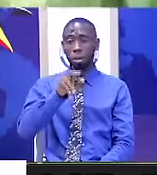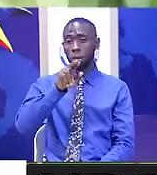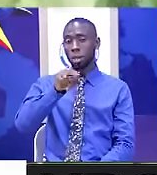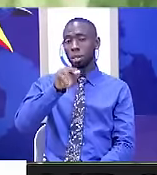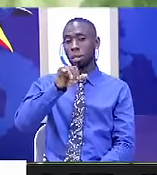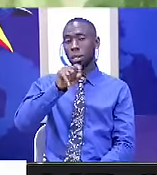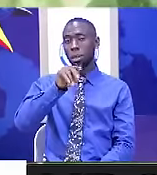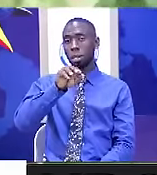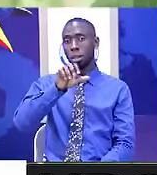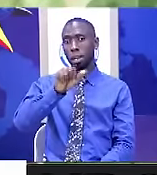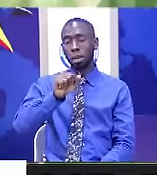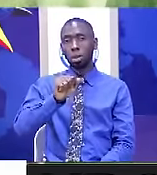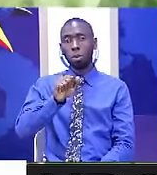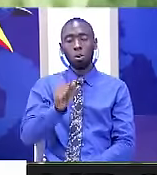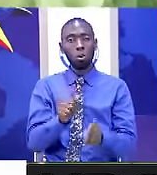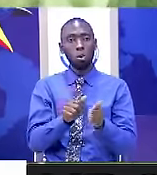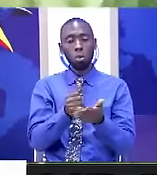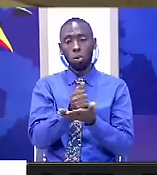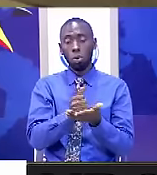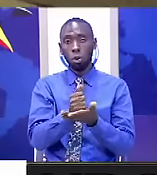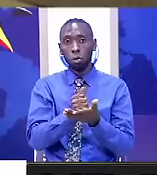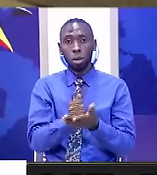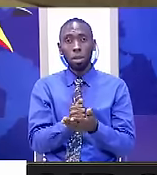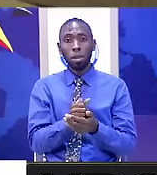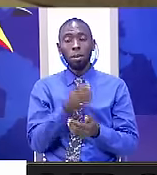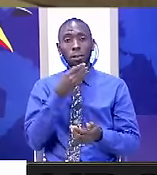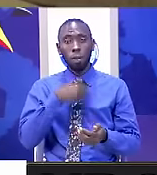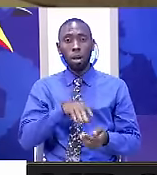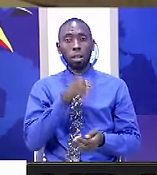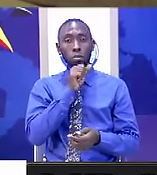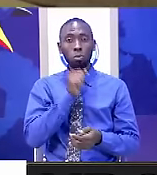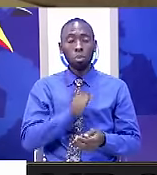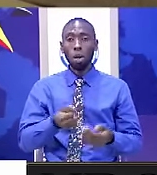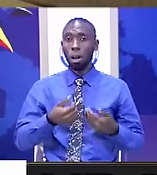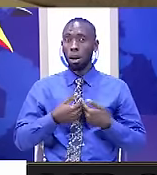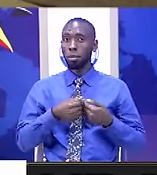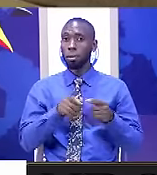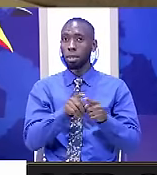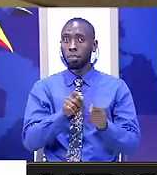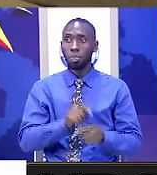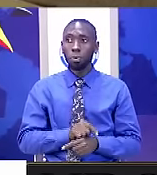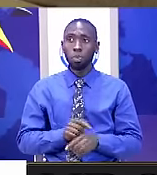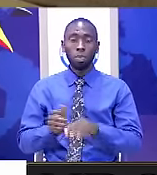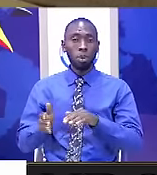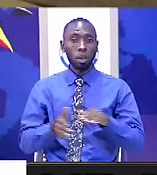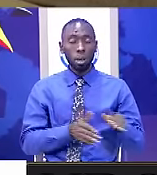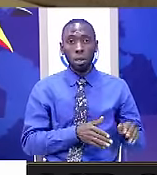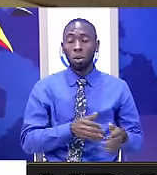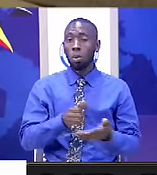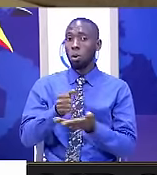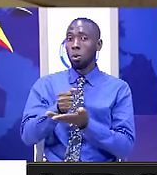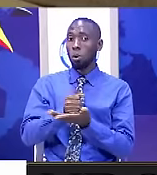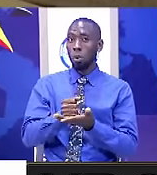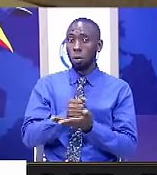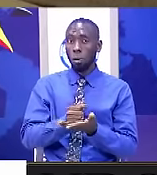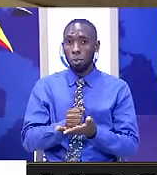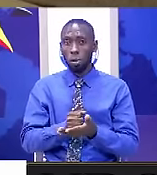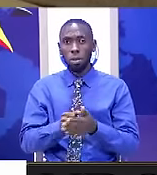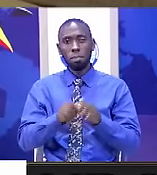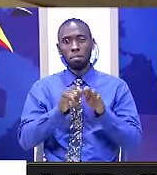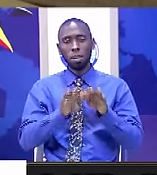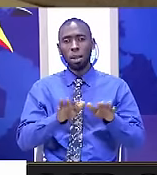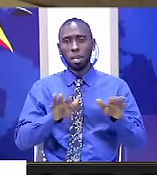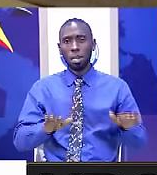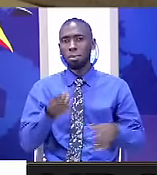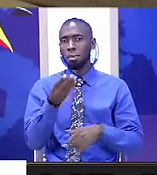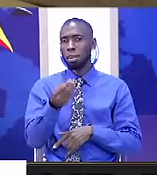the grandfathers had. And wadenge bei y'emmwanyi teyuze nnyo ensangi zino era nga tebadde